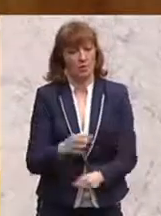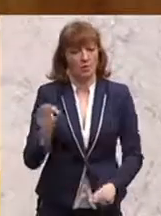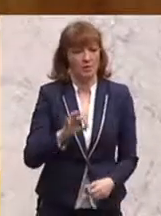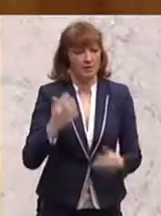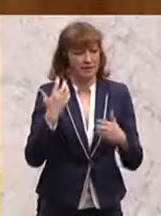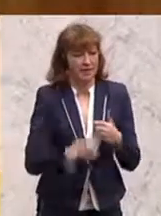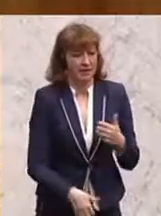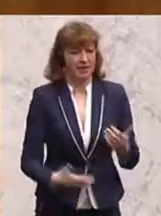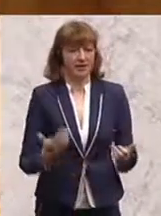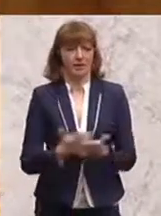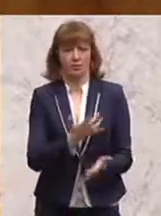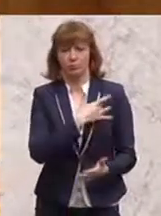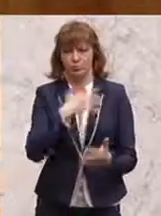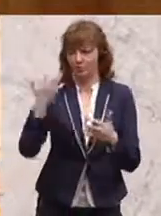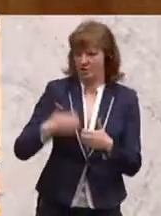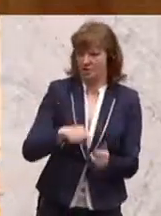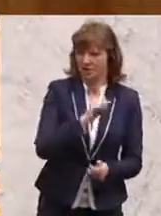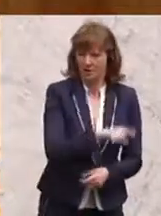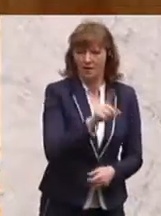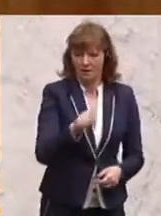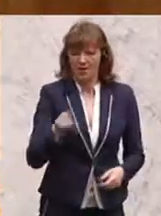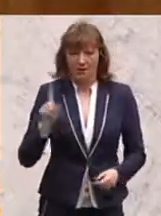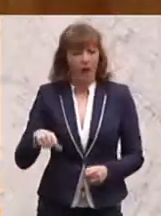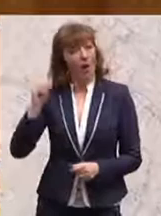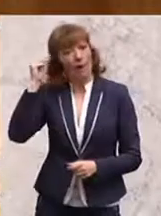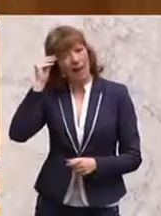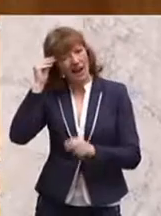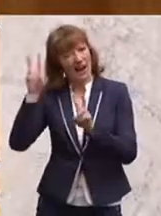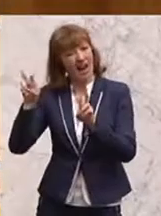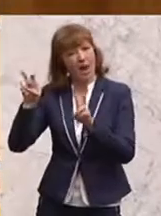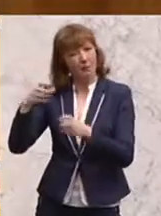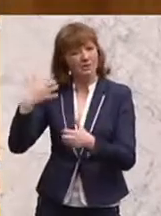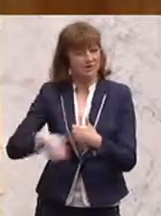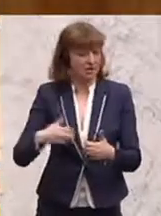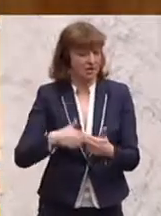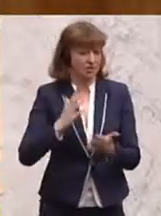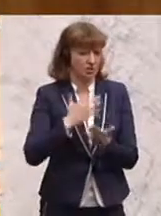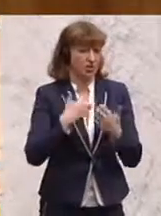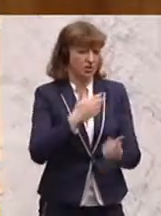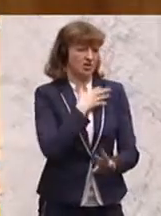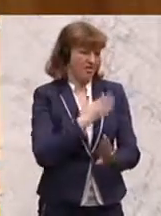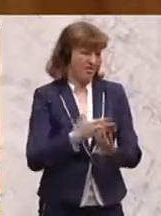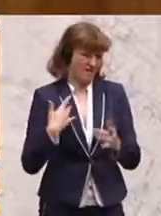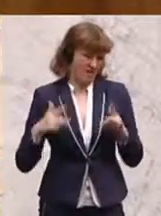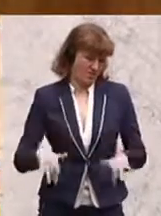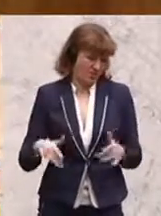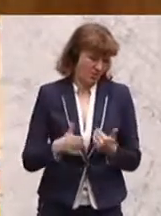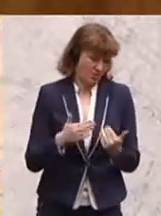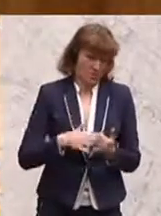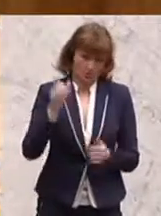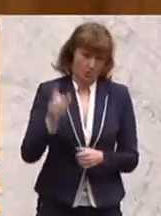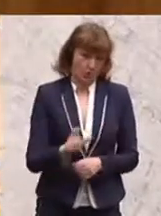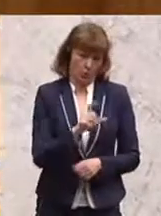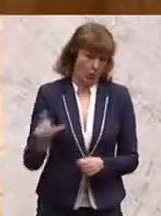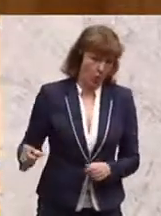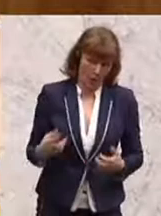sehen Bürgerkriege und wir sehen unter Anführungszeichen Glaubenskriege, die wir in unserer Geschichte ja auch hatten. Man denke an Kreuzzüge,